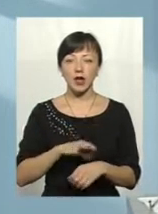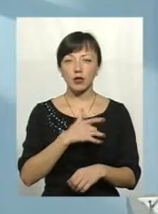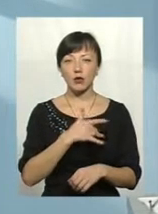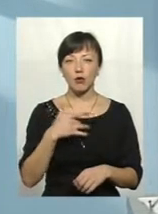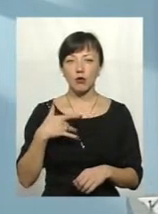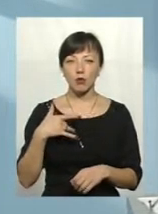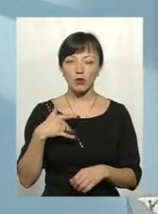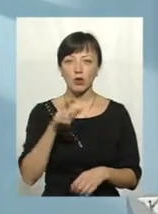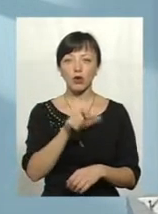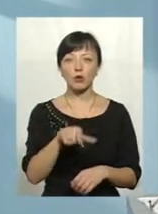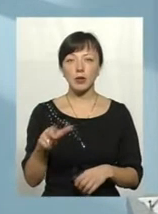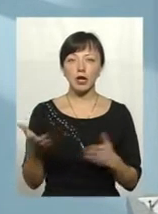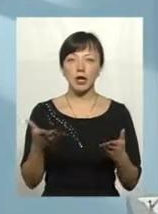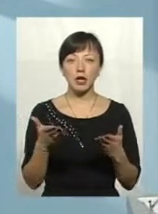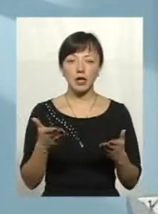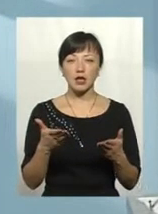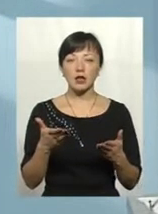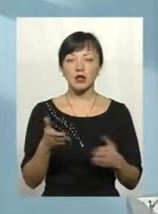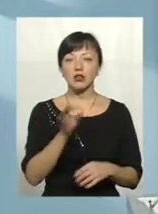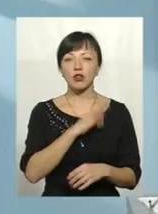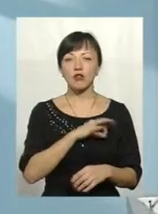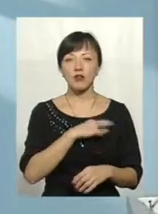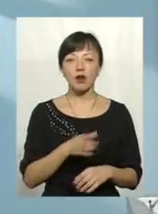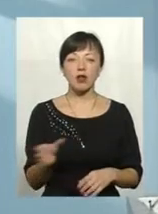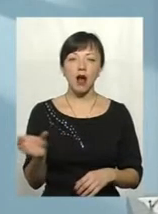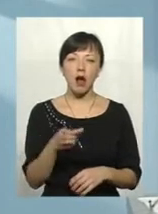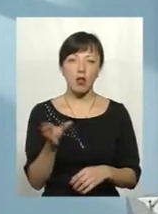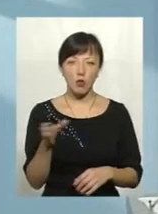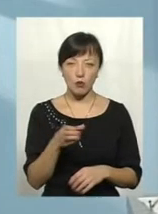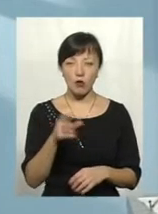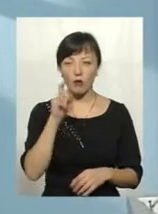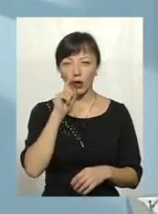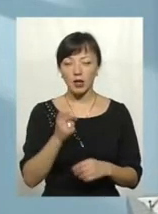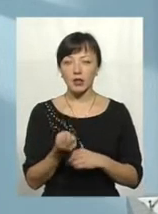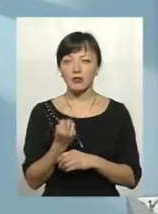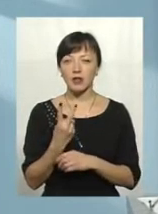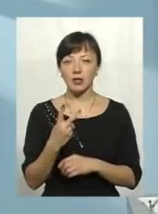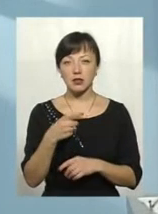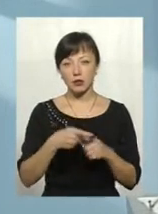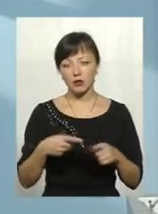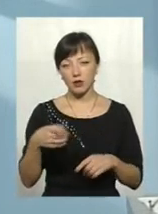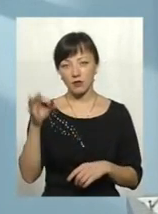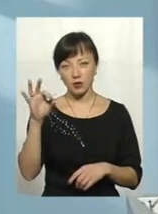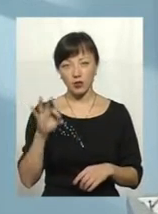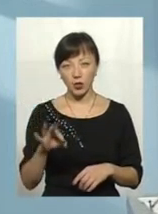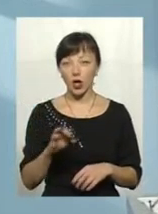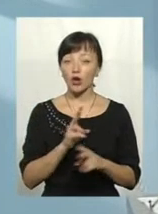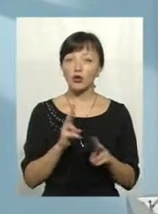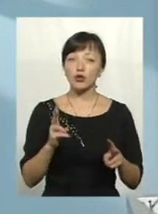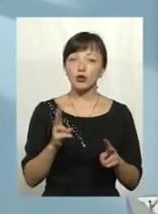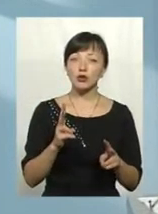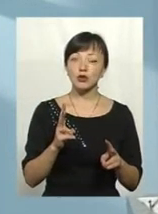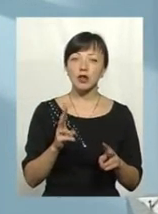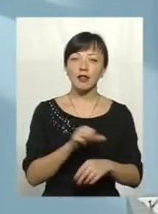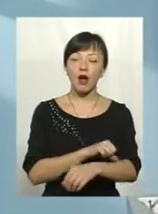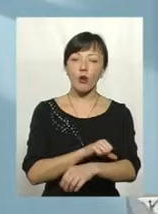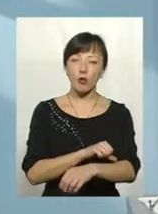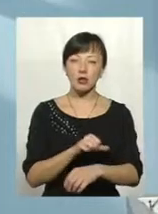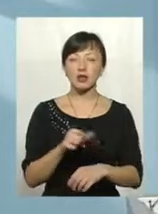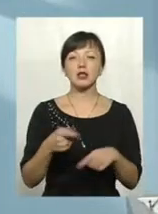туберкульоз людей, які зловживають алкоголем. В Україні 12,5%. Ті, що зловживають